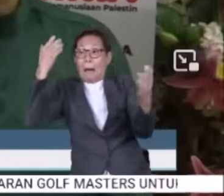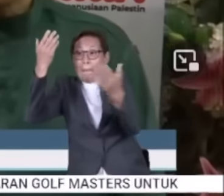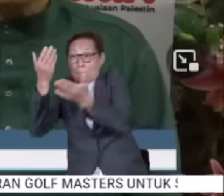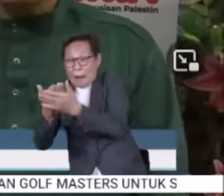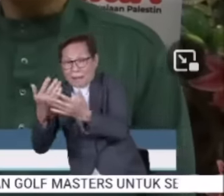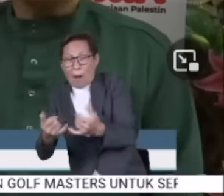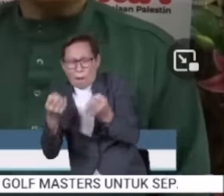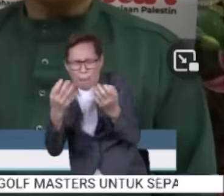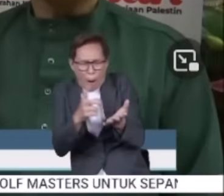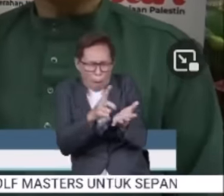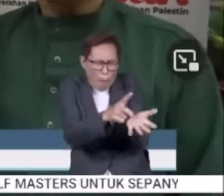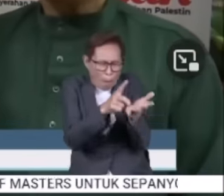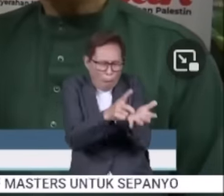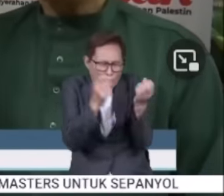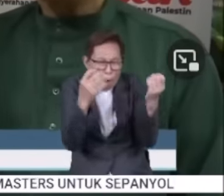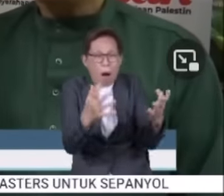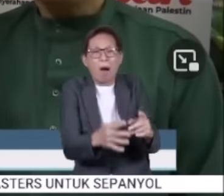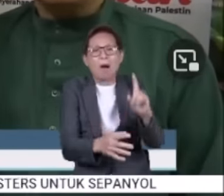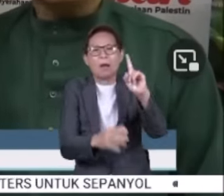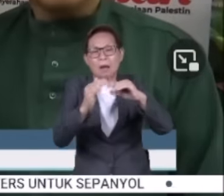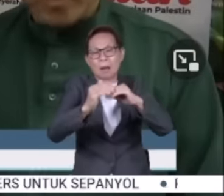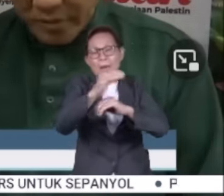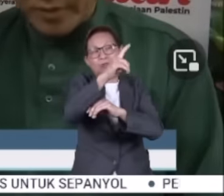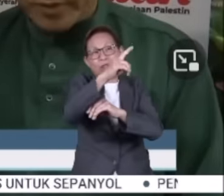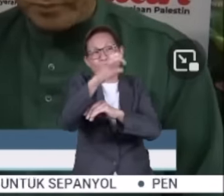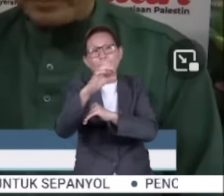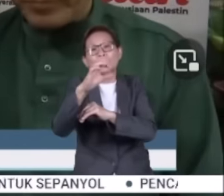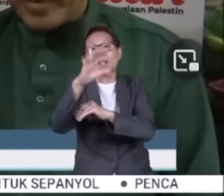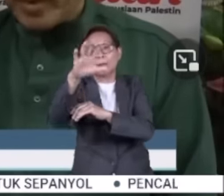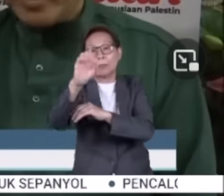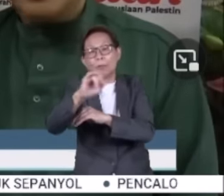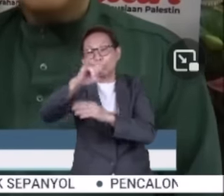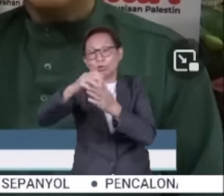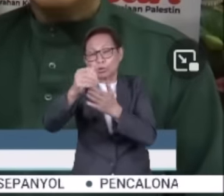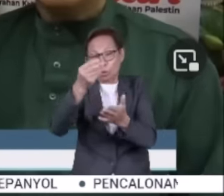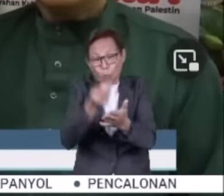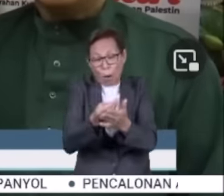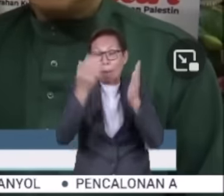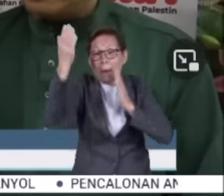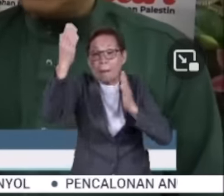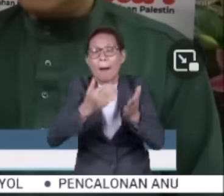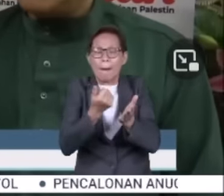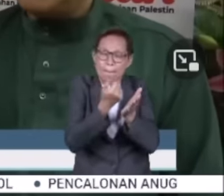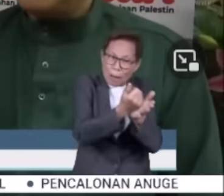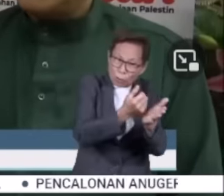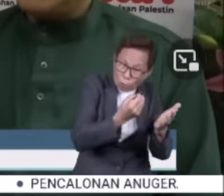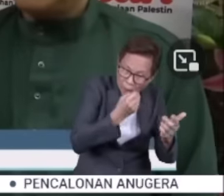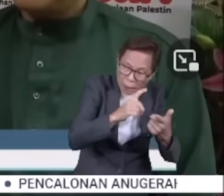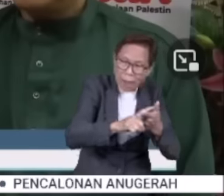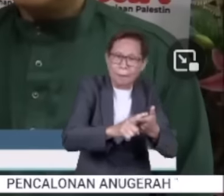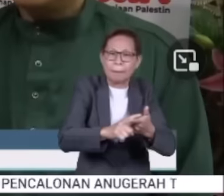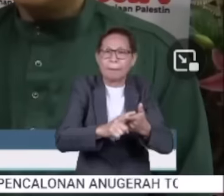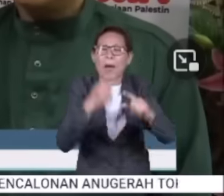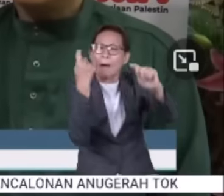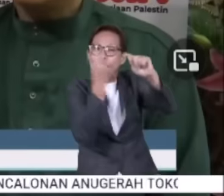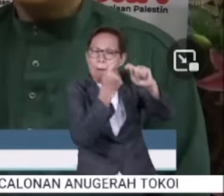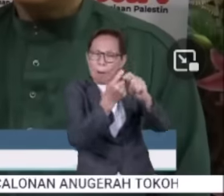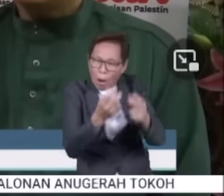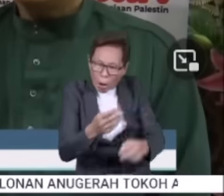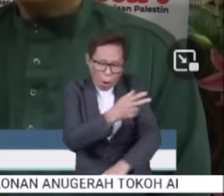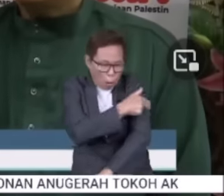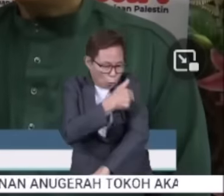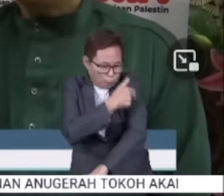kita sumbangkan, lebih RM150 juta Malaysia. Ini termasuk dalam bentuk bantuan makanan, pembinaan,